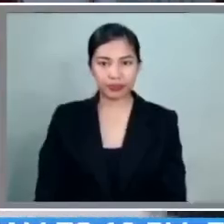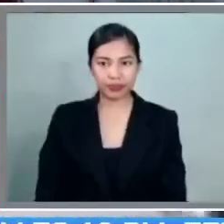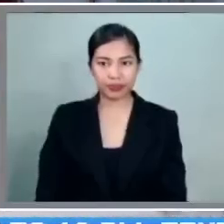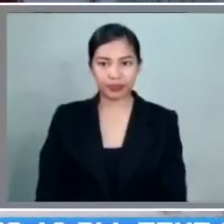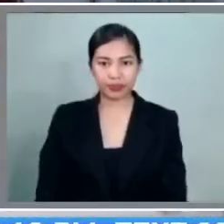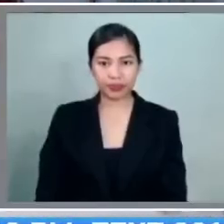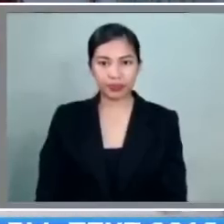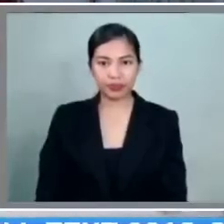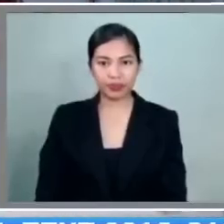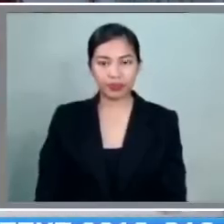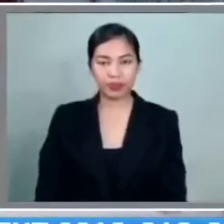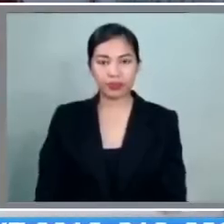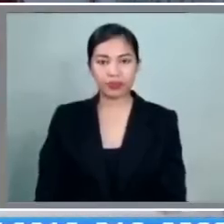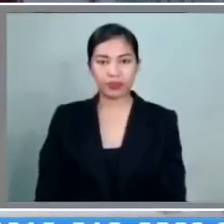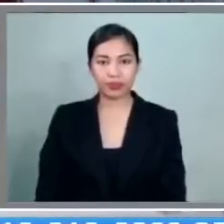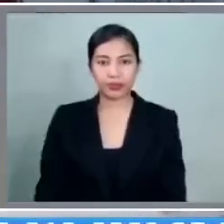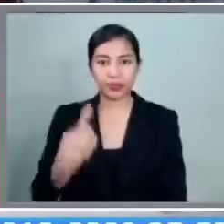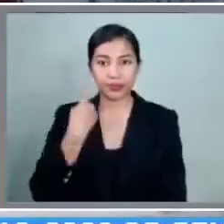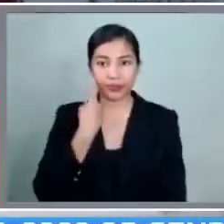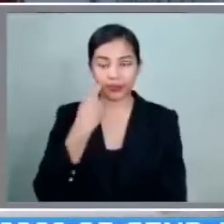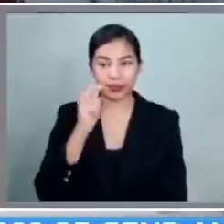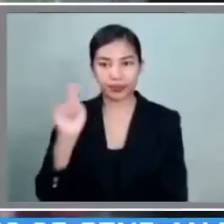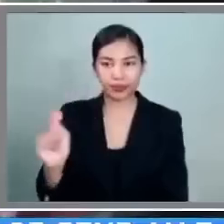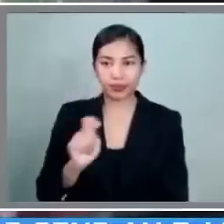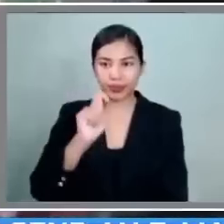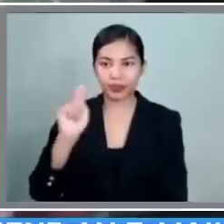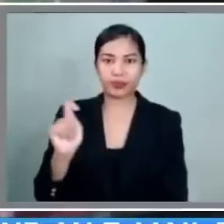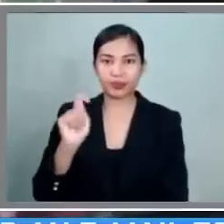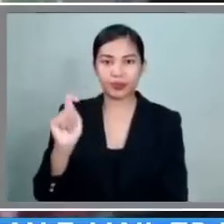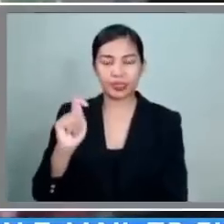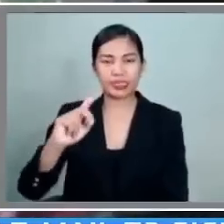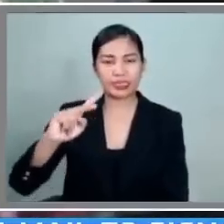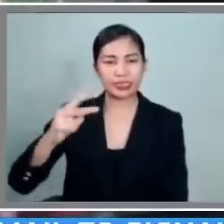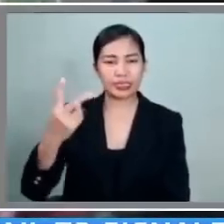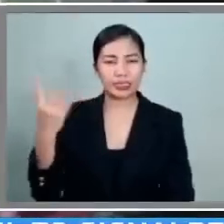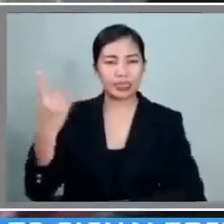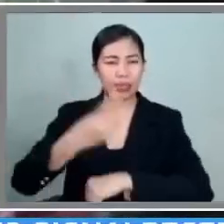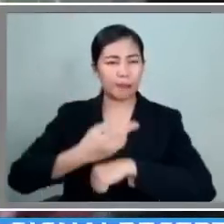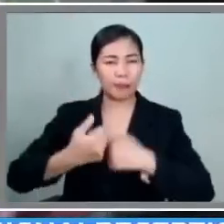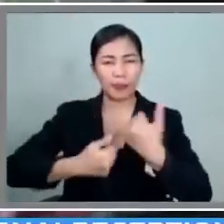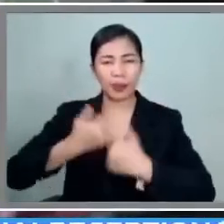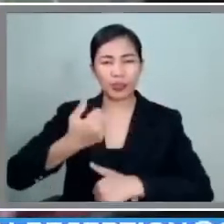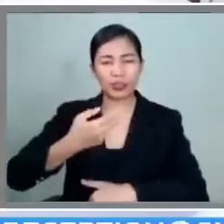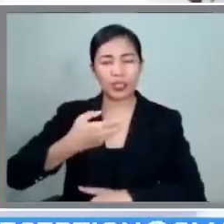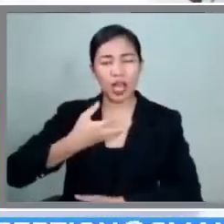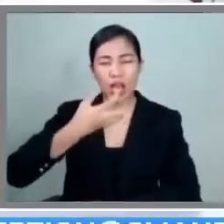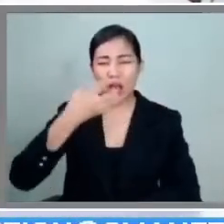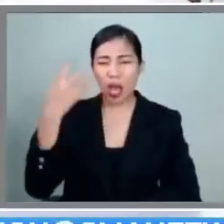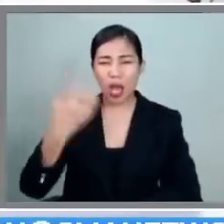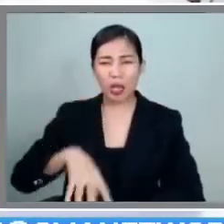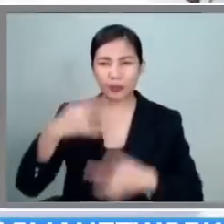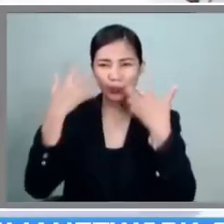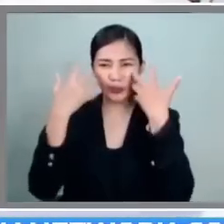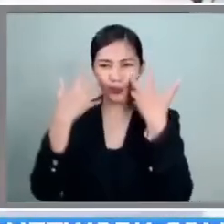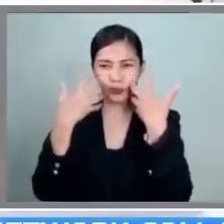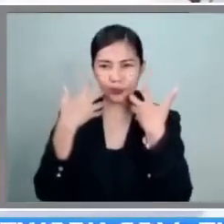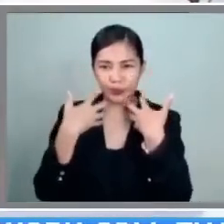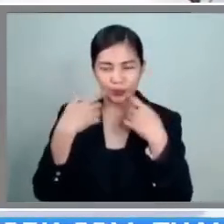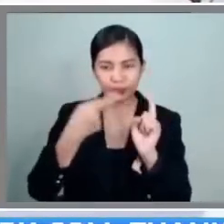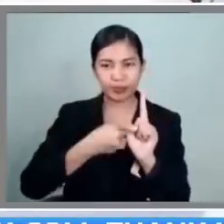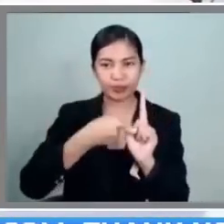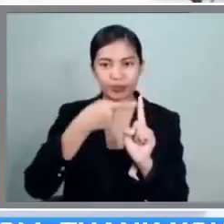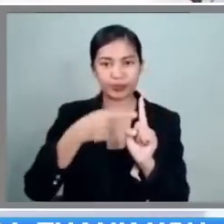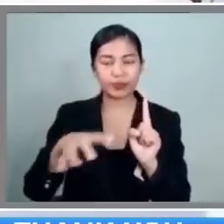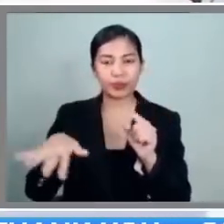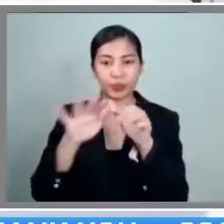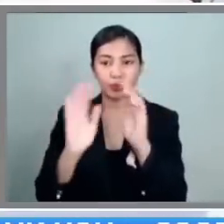Naitala naman itong Martes ang ikalawang sunod na araw na pinakamainit na temperatura sa buong mundo. Ayon sa National Centers for Environmental Prediction ng